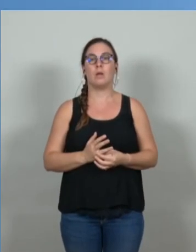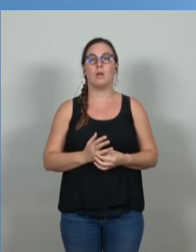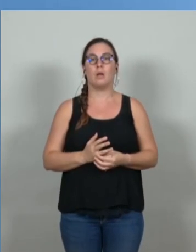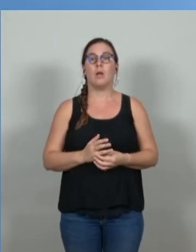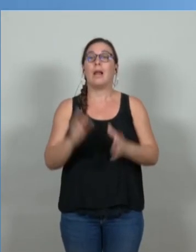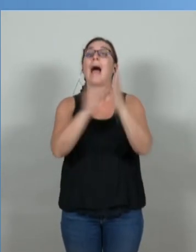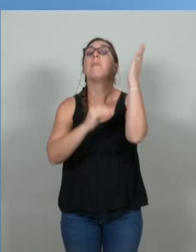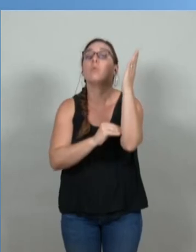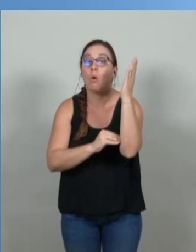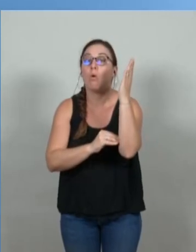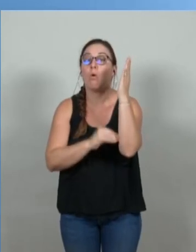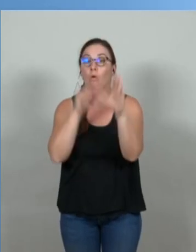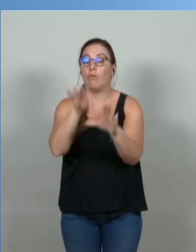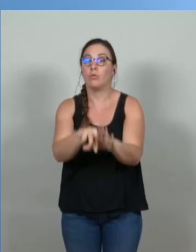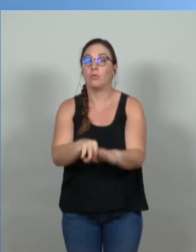l'amendement